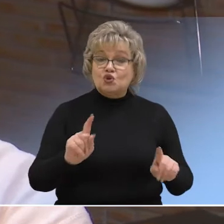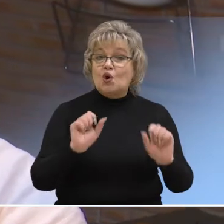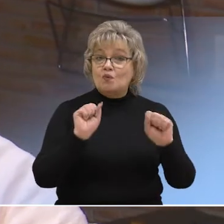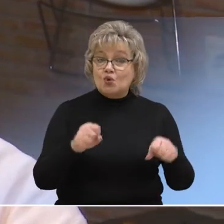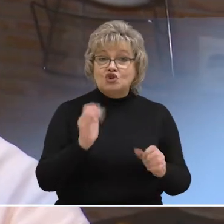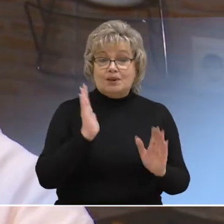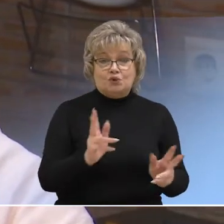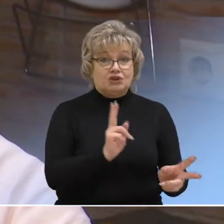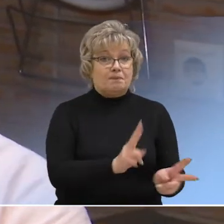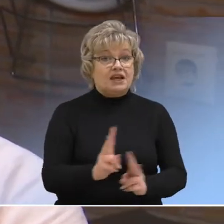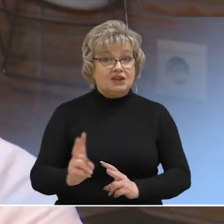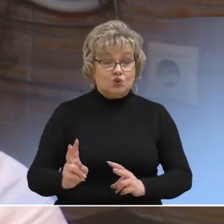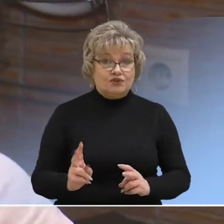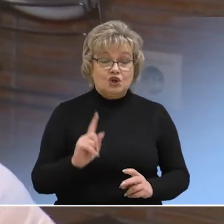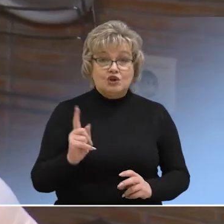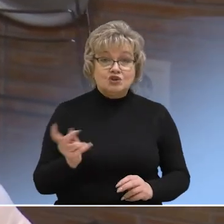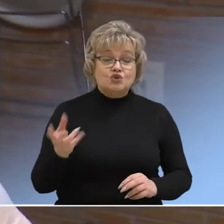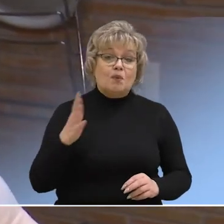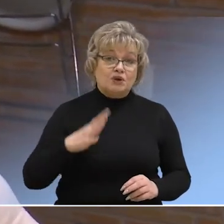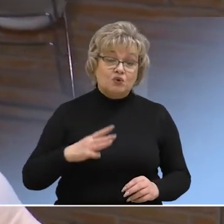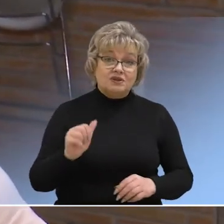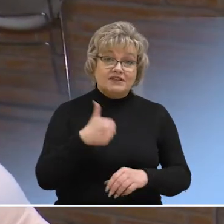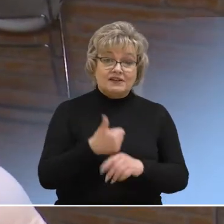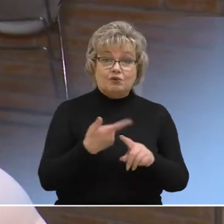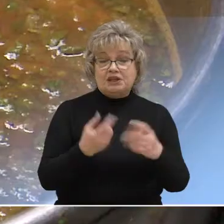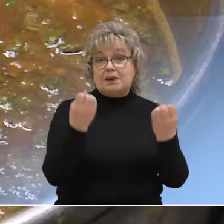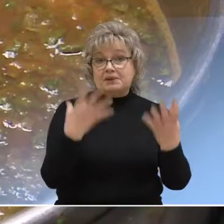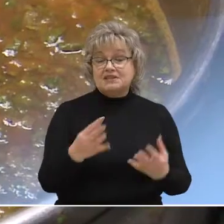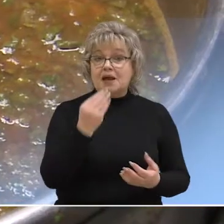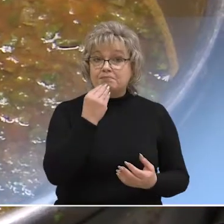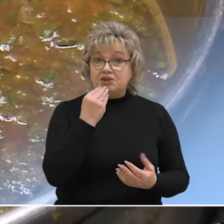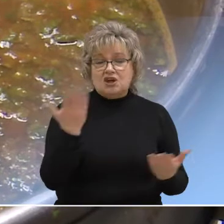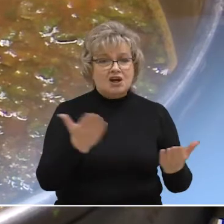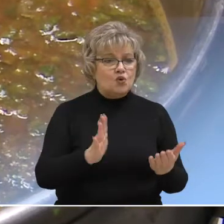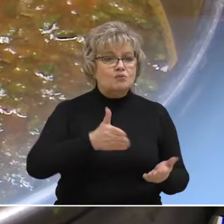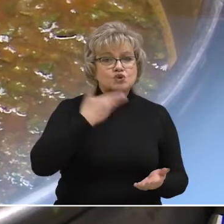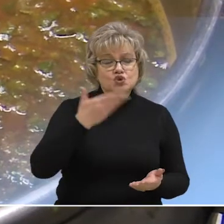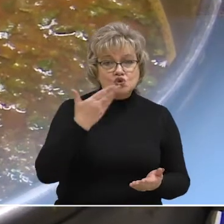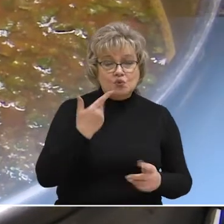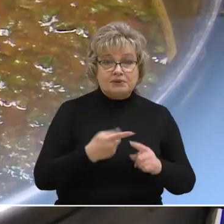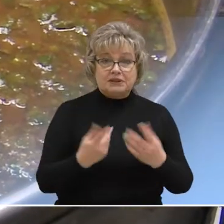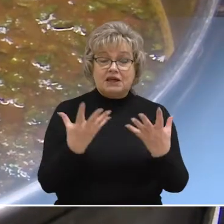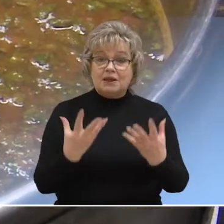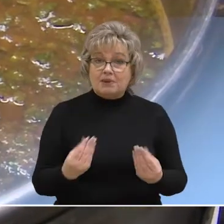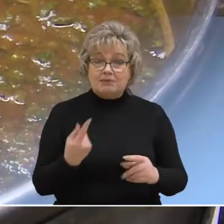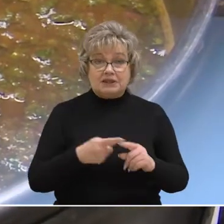можно будет приготовить. То, что приходит всегда, в основном это простая пища, это какой-нибудь суп, вот в данный момент это